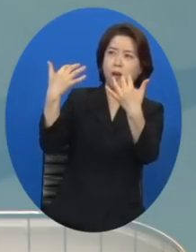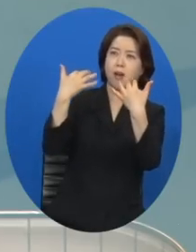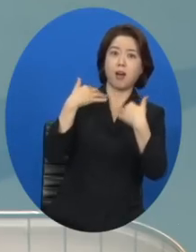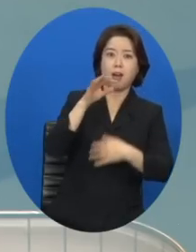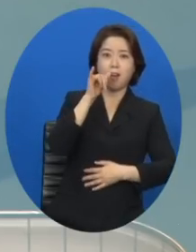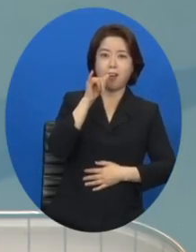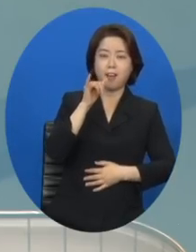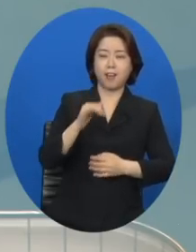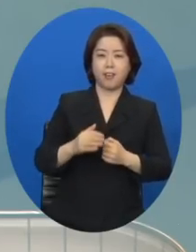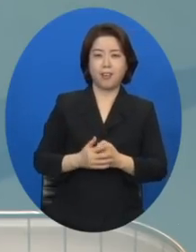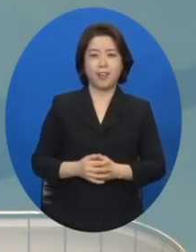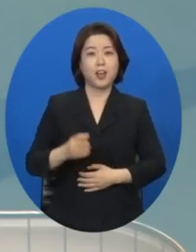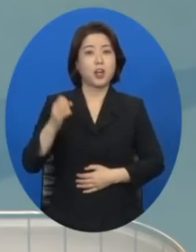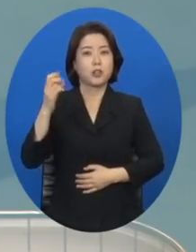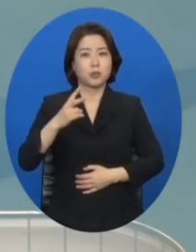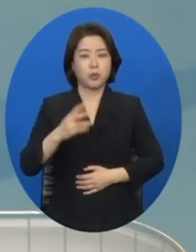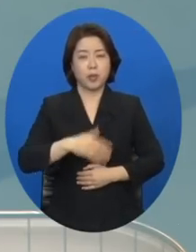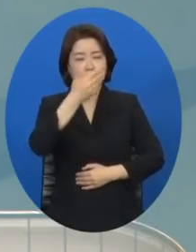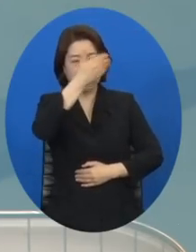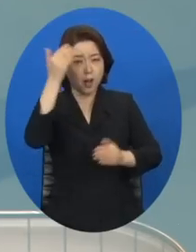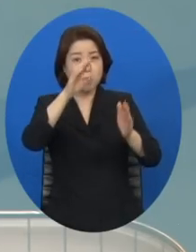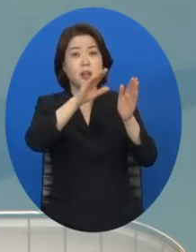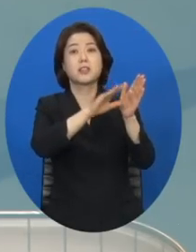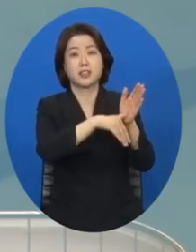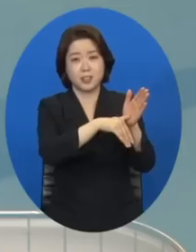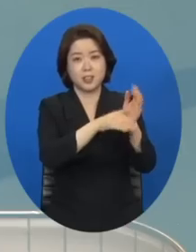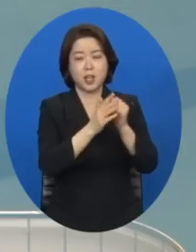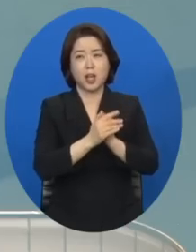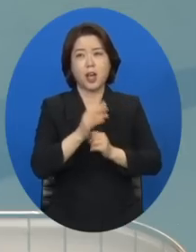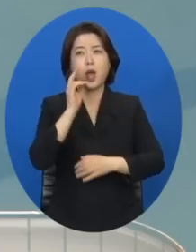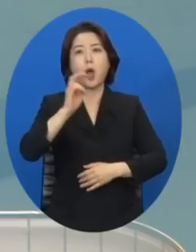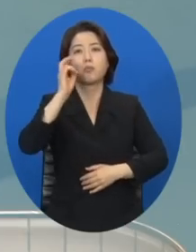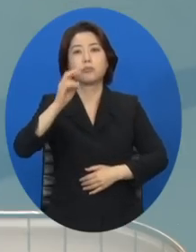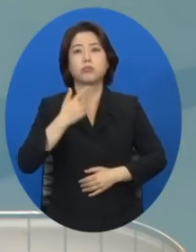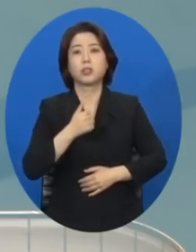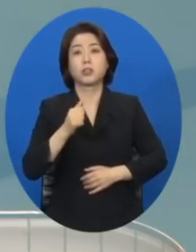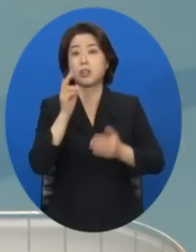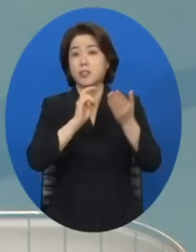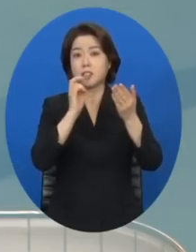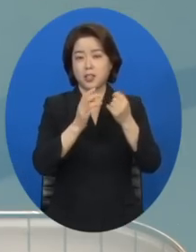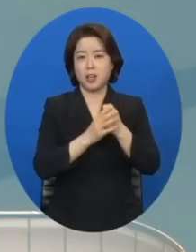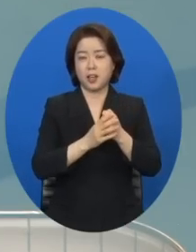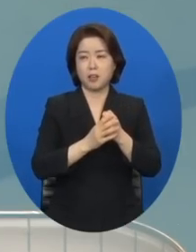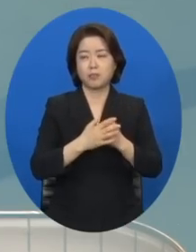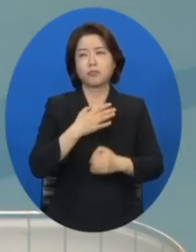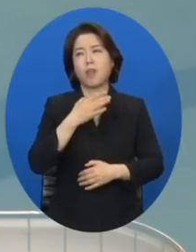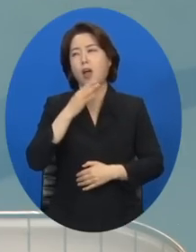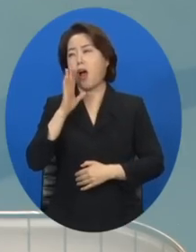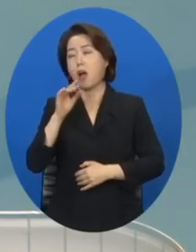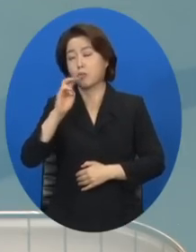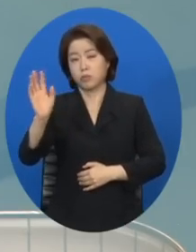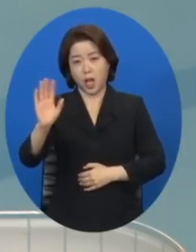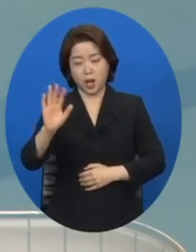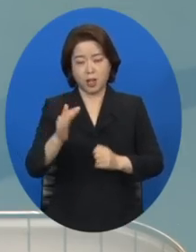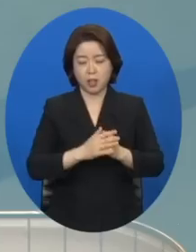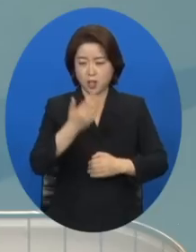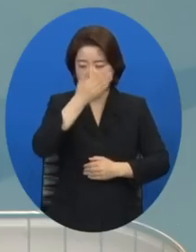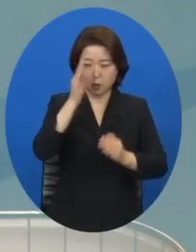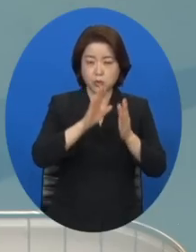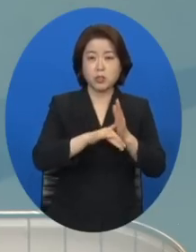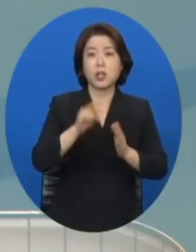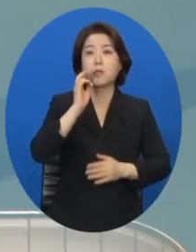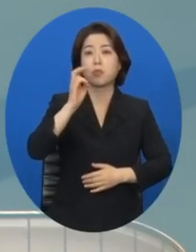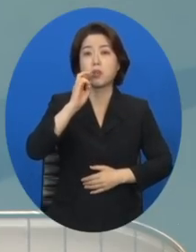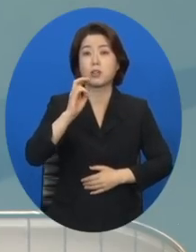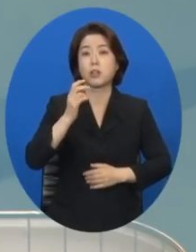찾아오는 거예요 그러면서 젊었을 때 불렀던 찬양 나이들어서 부르지 않았었는데 젊었을 때 불렀던 찬양